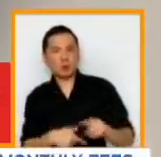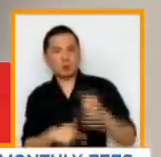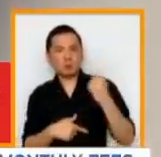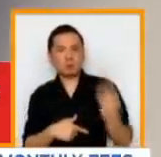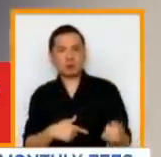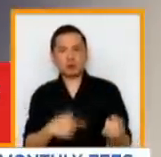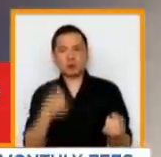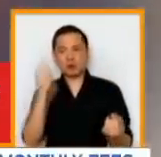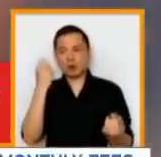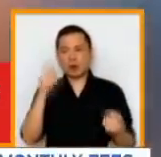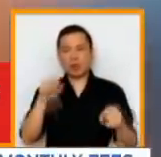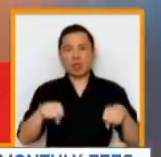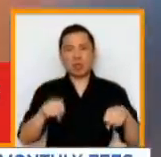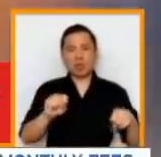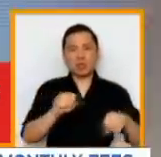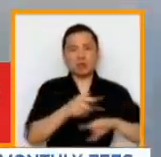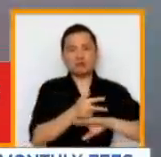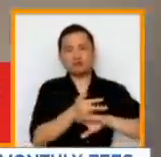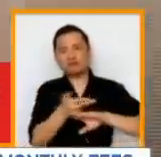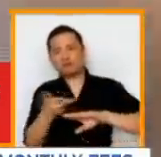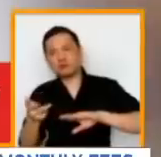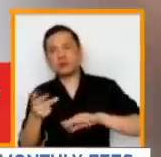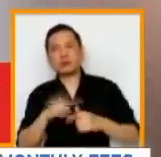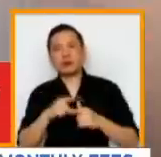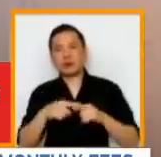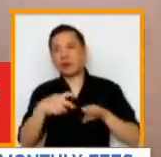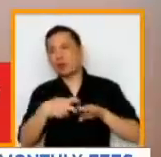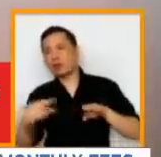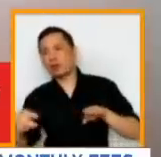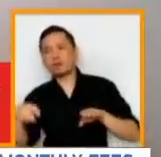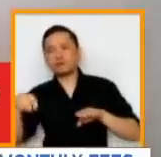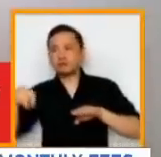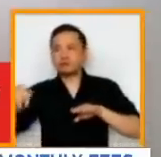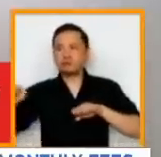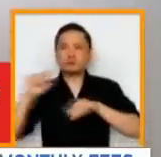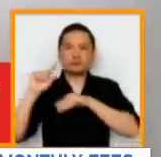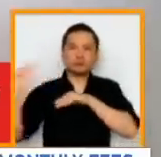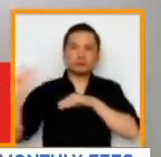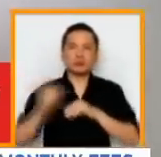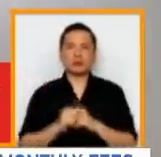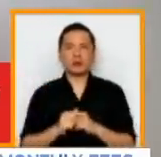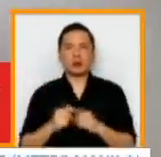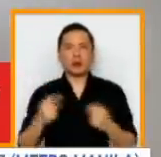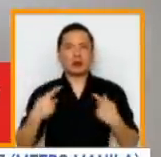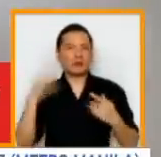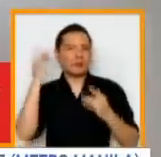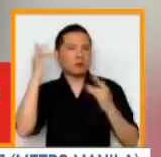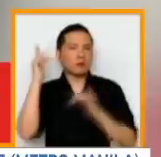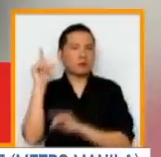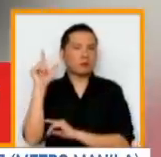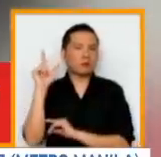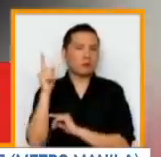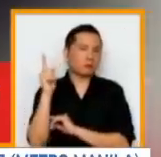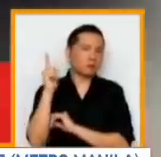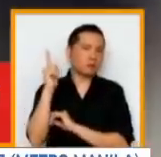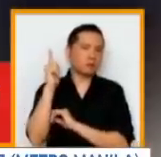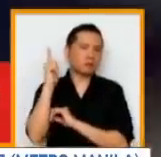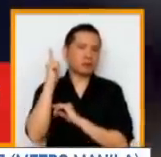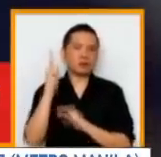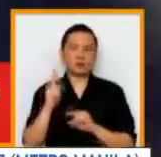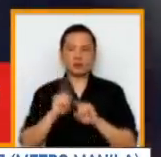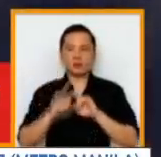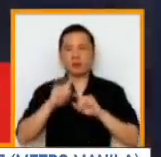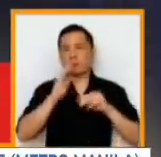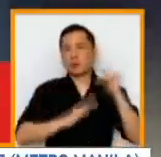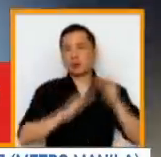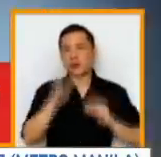ang sasakyan ng biktima at hinabol ang mga sospek. May nagpaputok galing sa loob ng sasakyan at tinamaan ng mga salarin. Nahulog sila mula